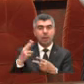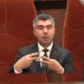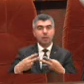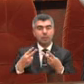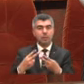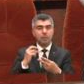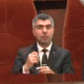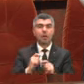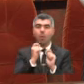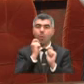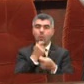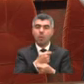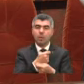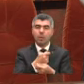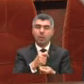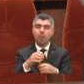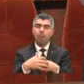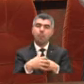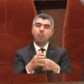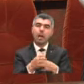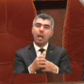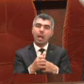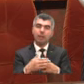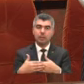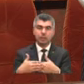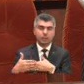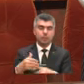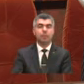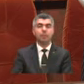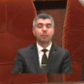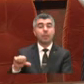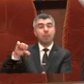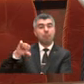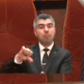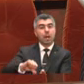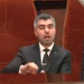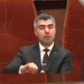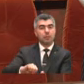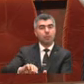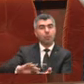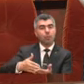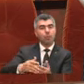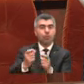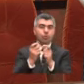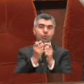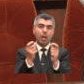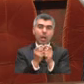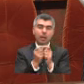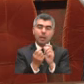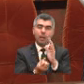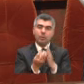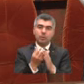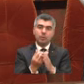الشرق وبالتحديد مدينة بركان، حيث تم إحداث واحد مركز ديال احتضان المقاولة الناشئة